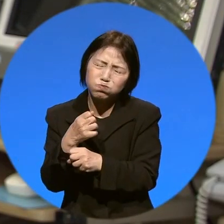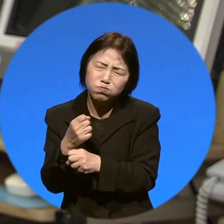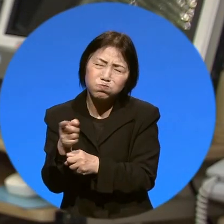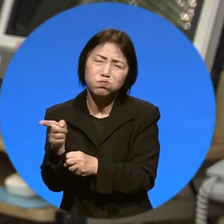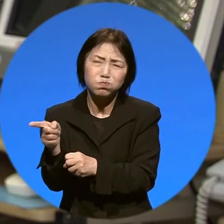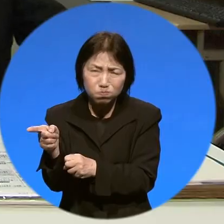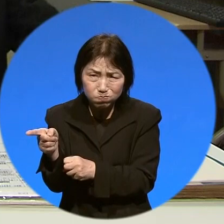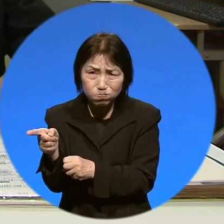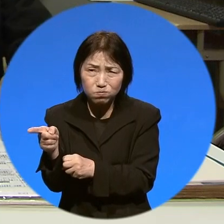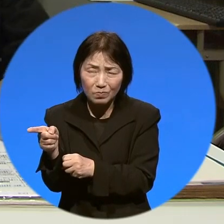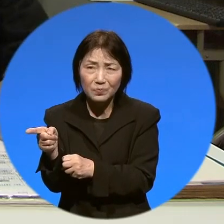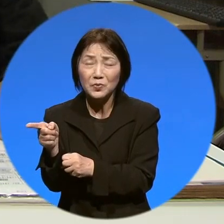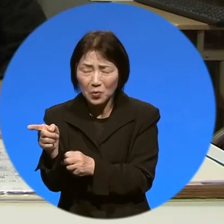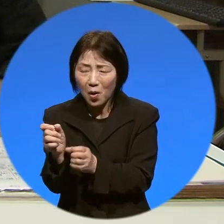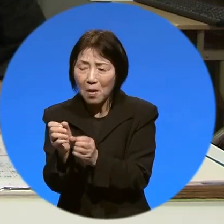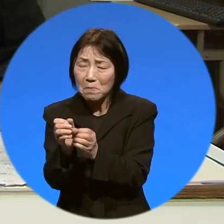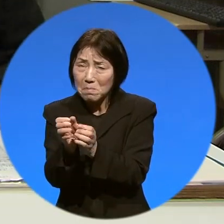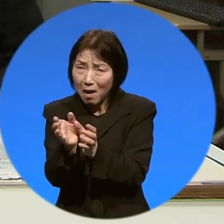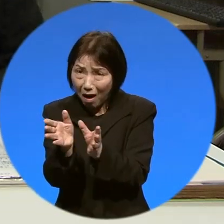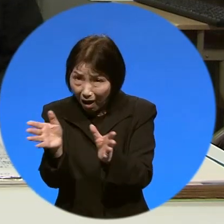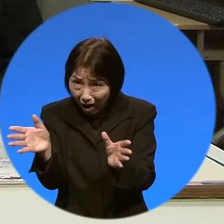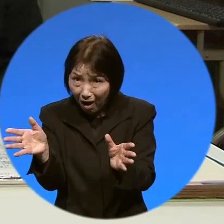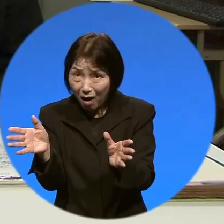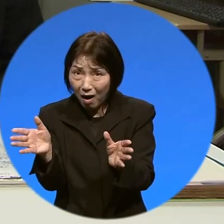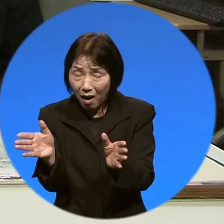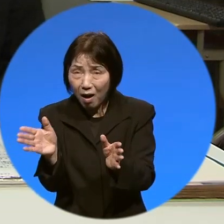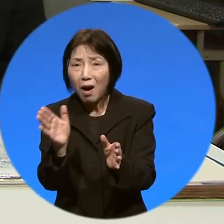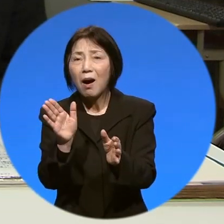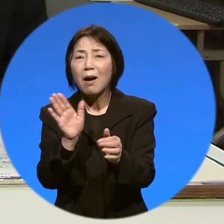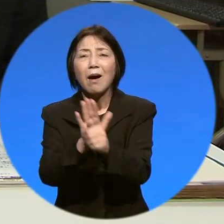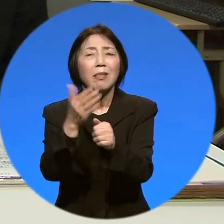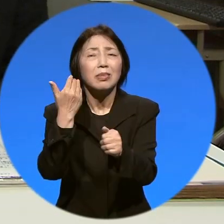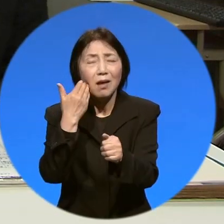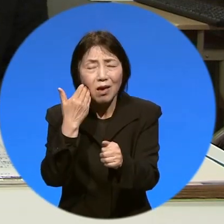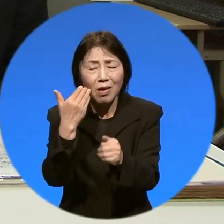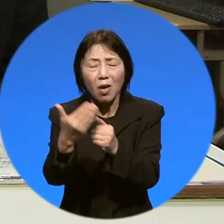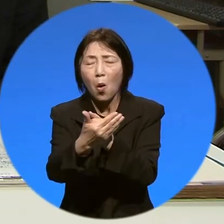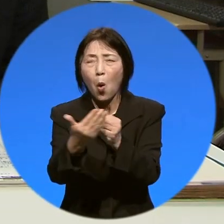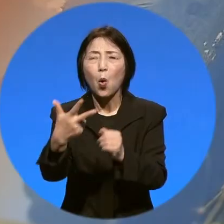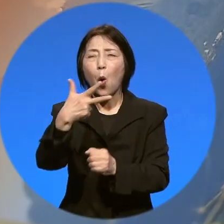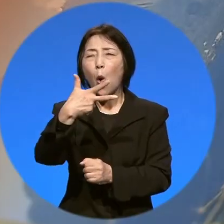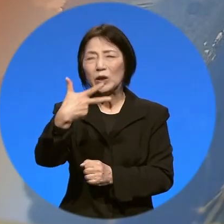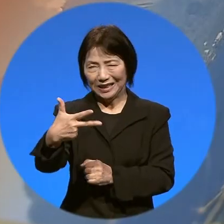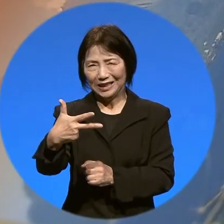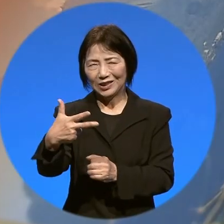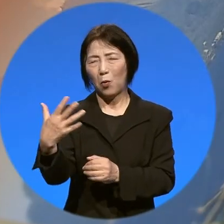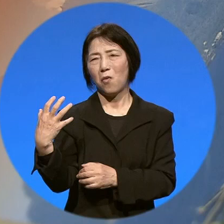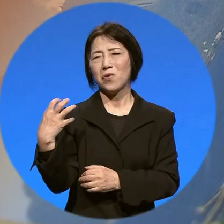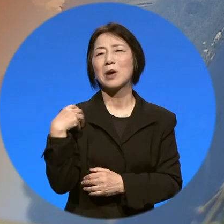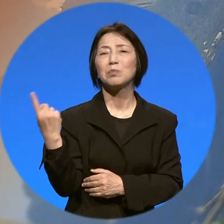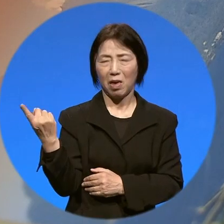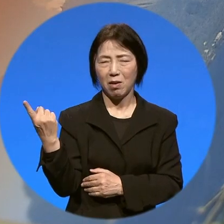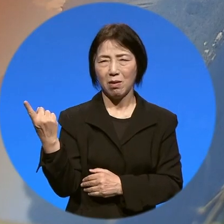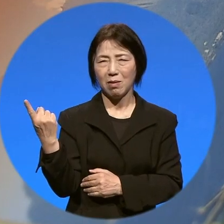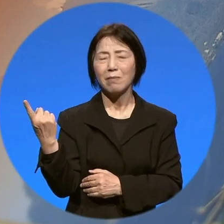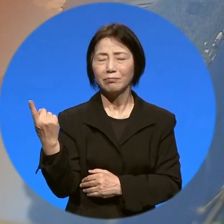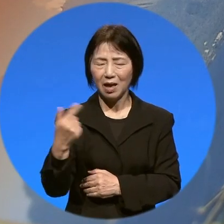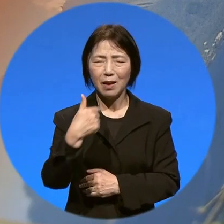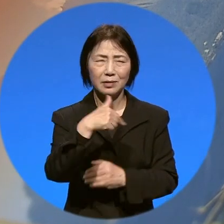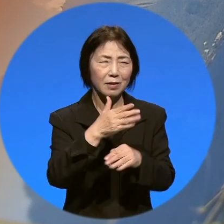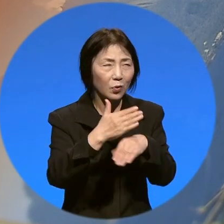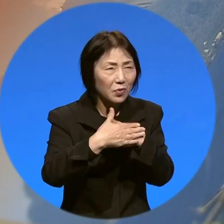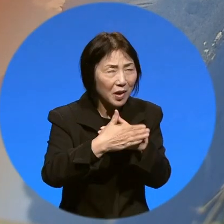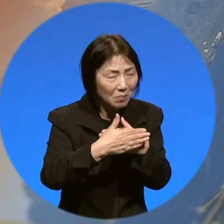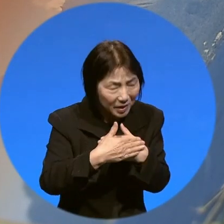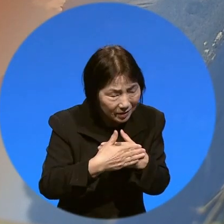です。その心を開いてあげるのが保護司の役目であって、先生お世話になりましたと、